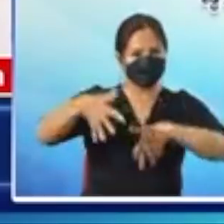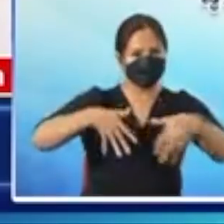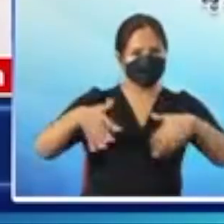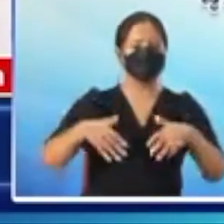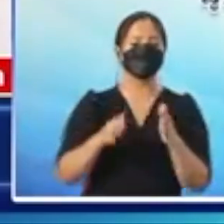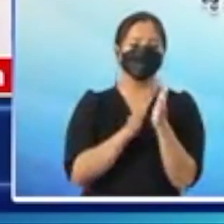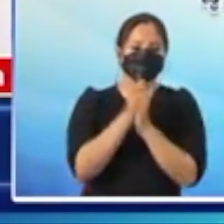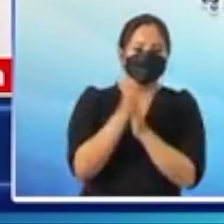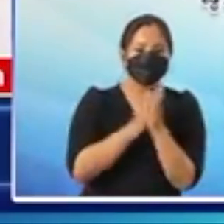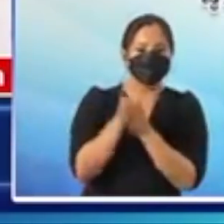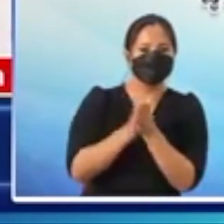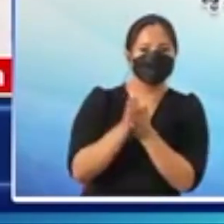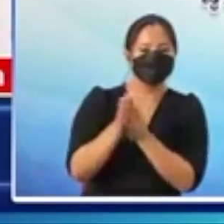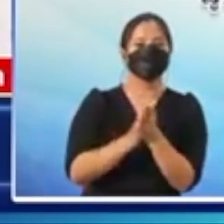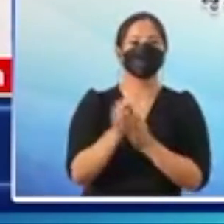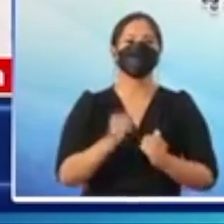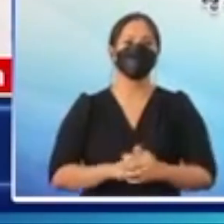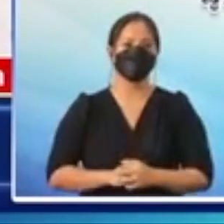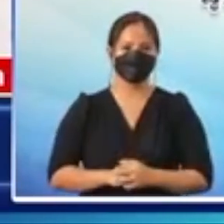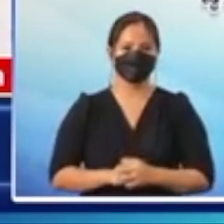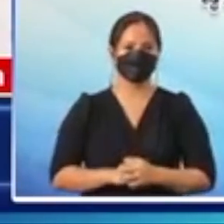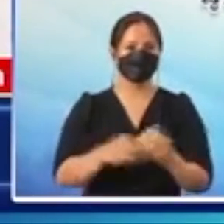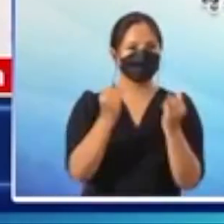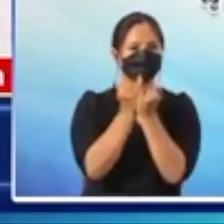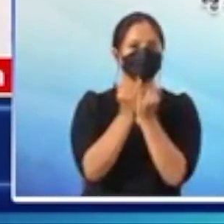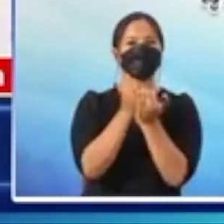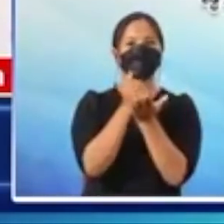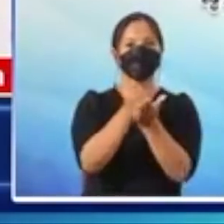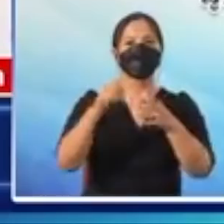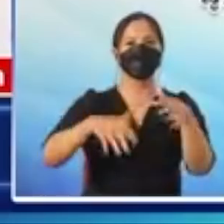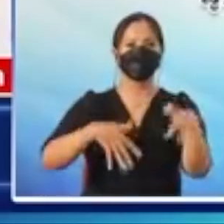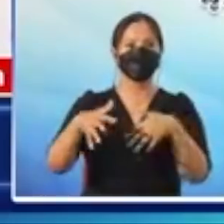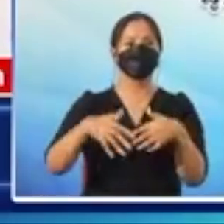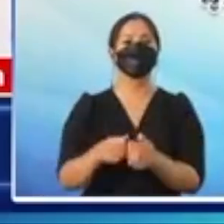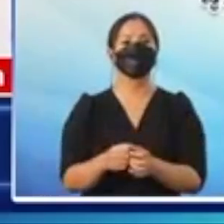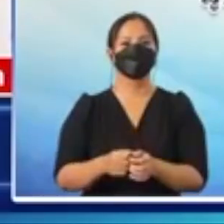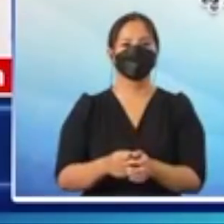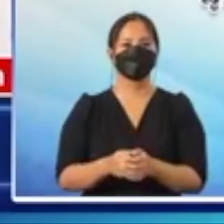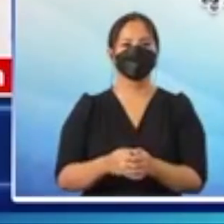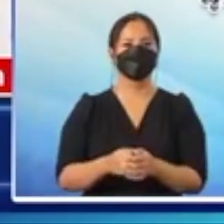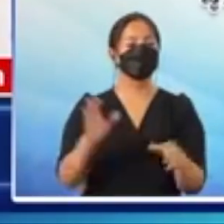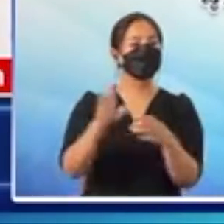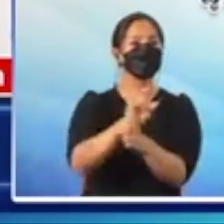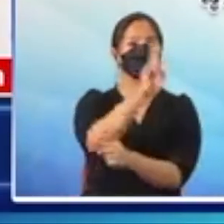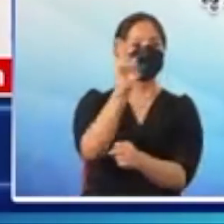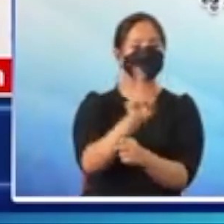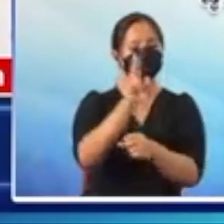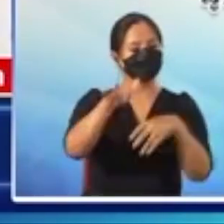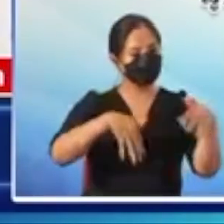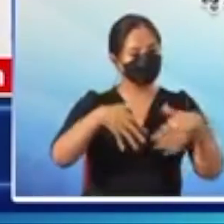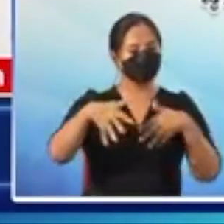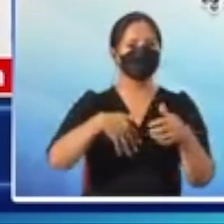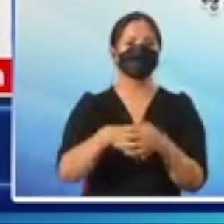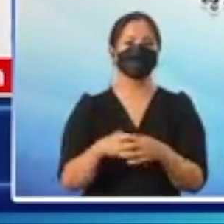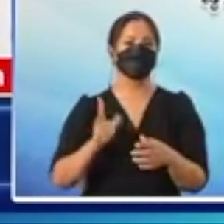ตัวตาสมที่ว่าได้ปฏิญาณที่จะรับใช้ชาติรับใช้ประชาชนและพวกเราทั้งหมดก็ล้วนแล้ว